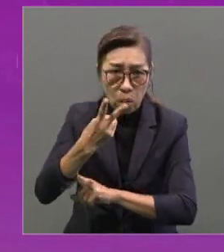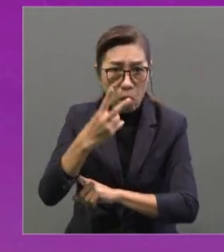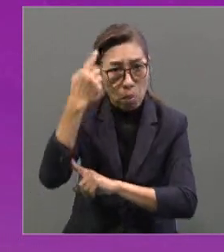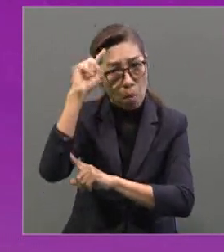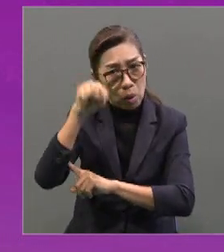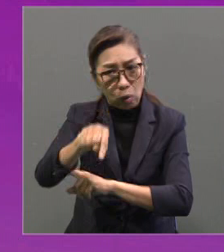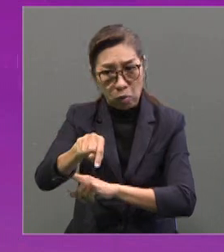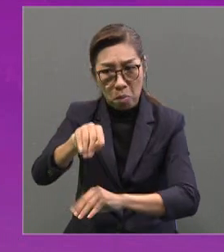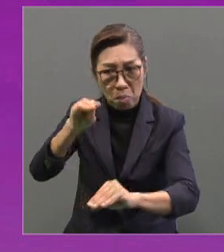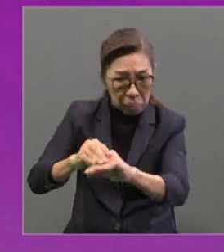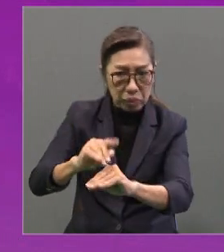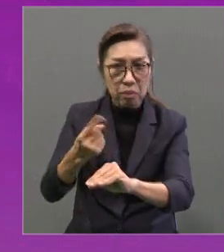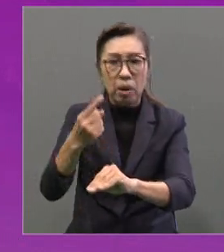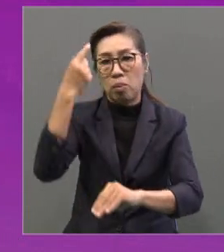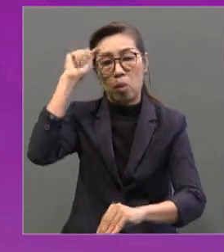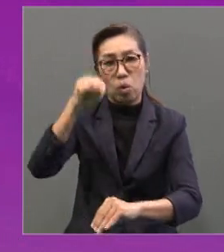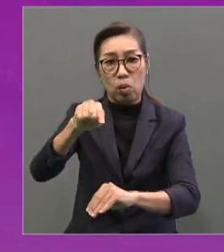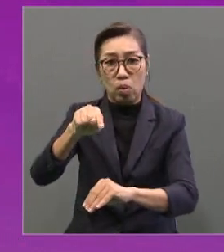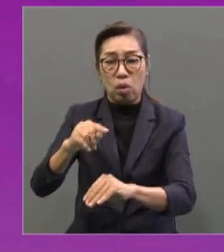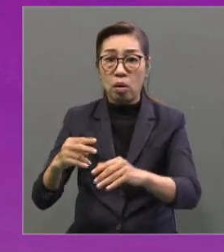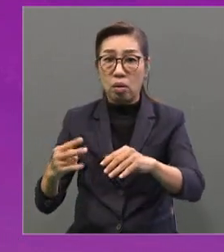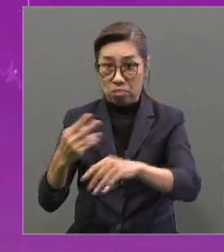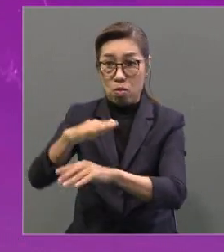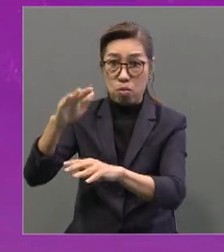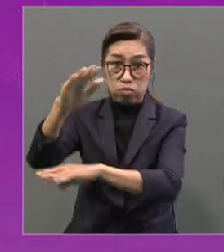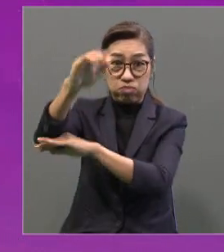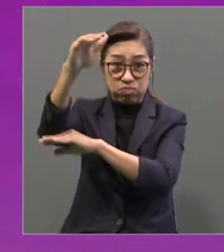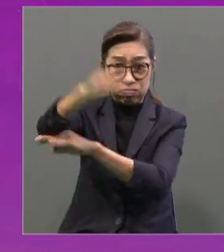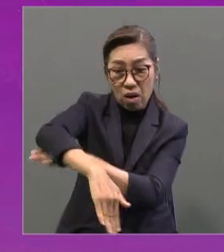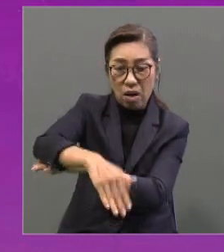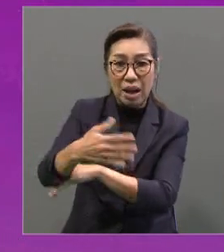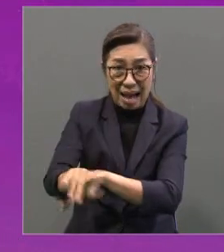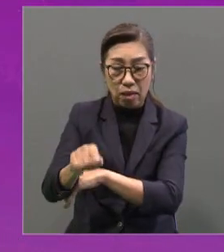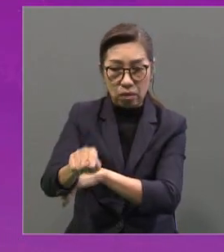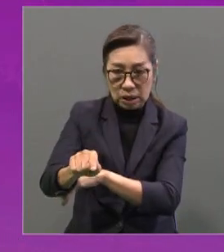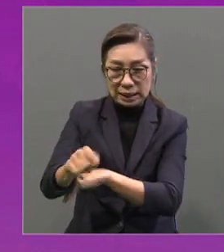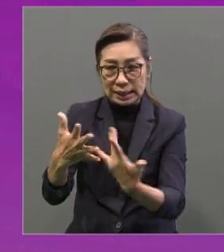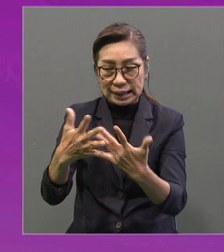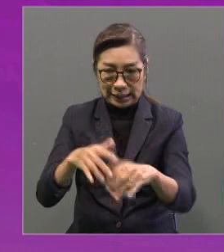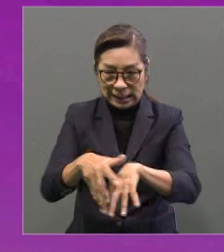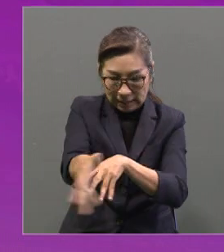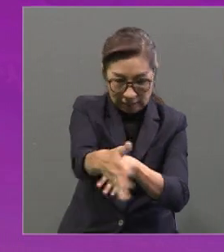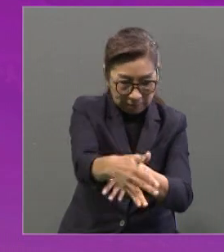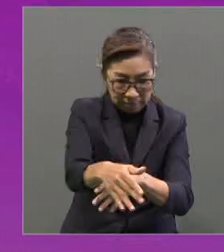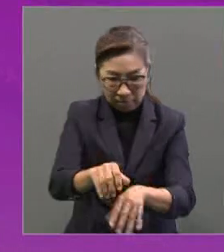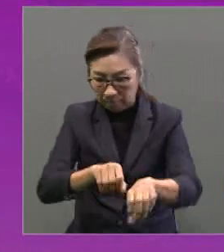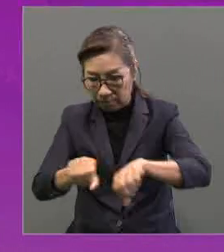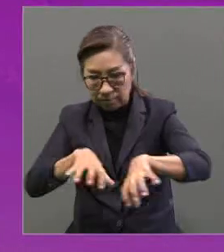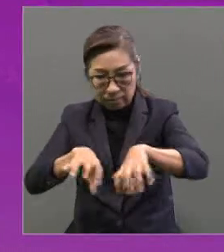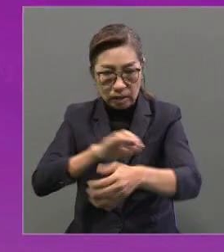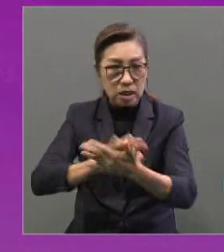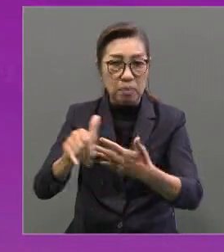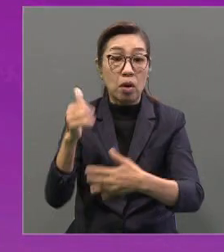เกิดขึ้นซ้ำอีกหรือเปล่าหลังจากที่มันถล่มมันพังลงมาแล้วเนี่ยแต่เขาพยายามเร่งเคลียร์พื้นที ่ อย่างแรกที่ตั้ง